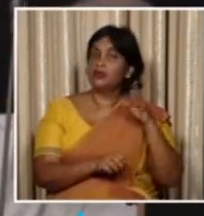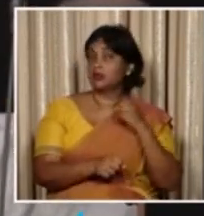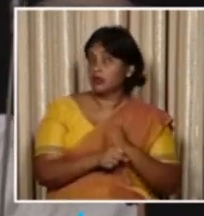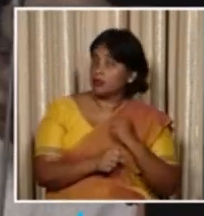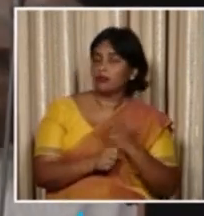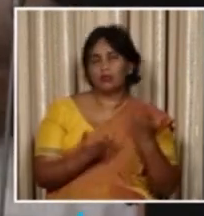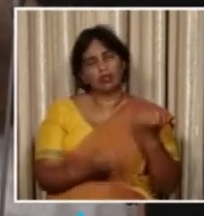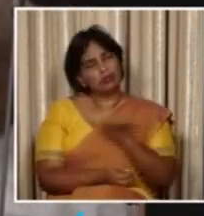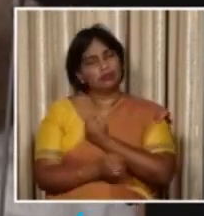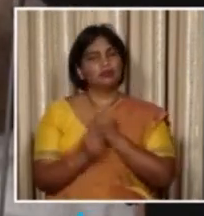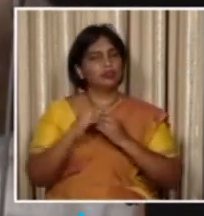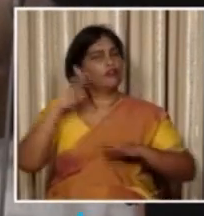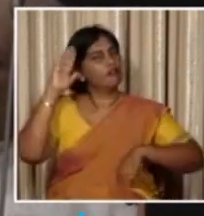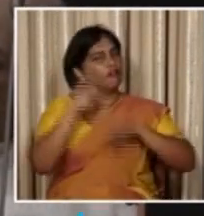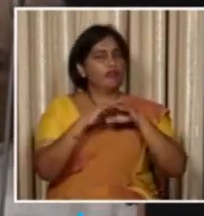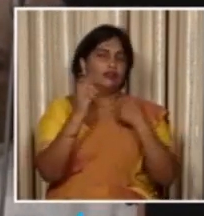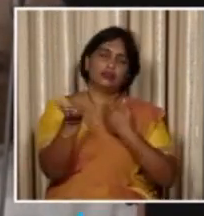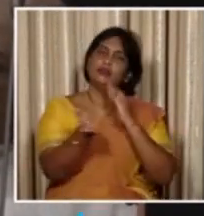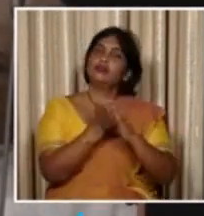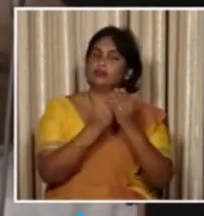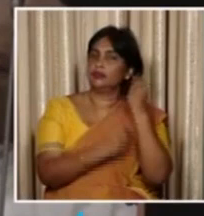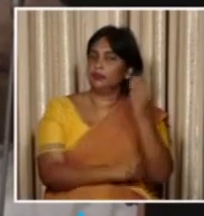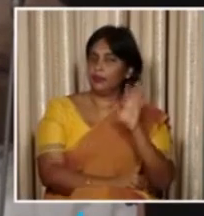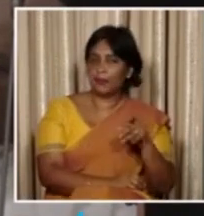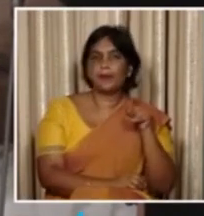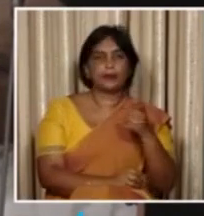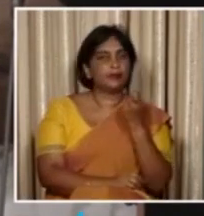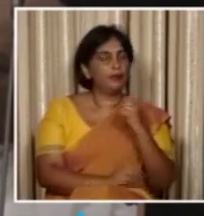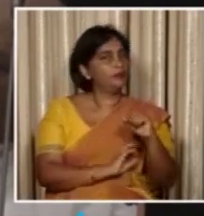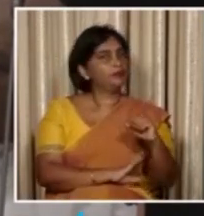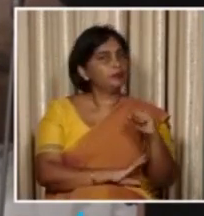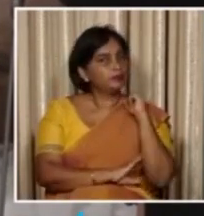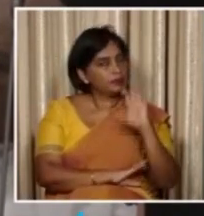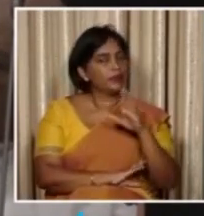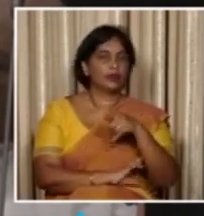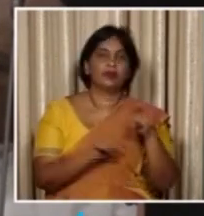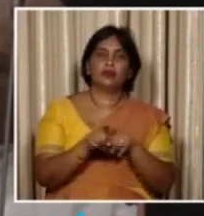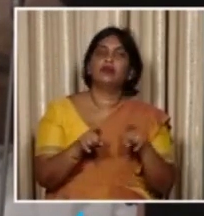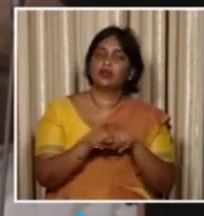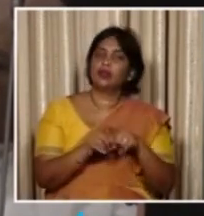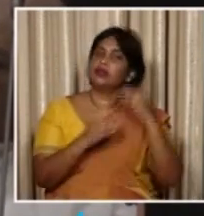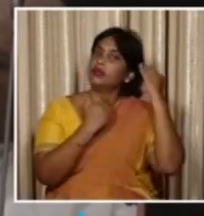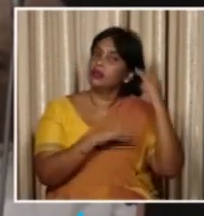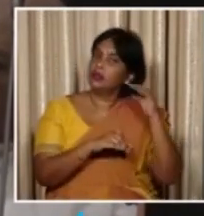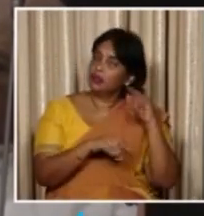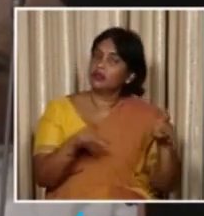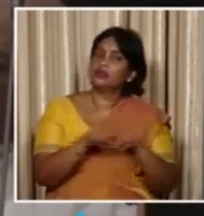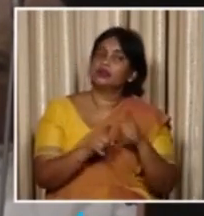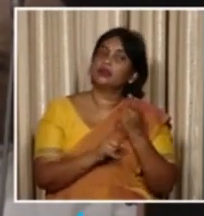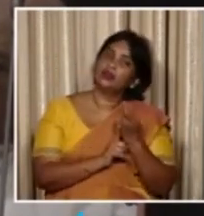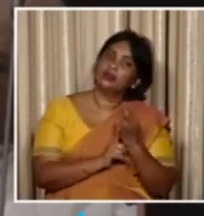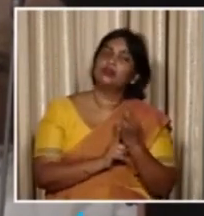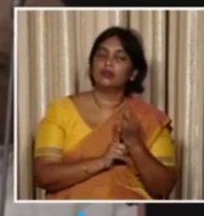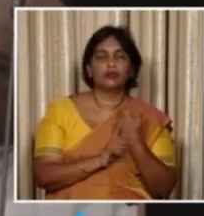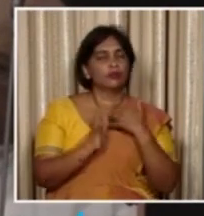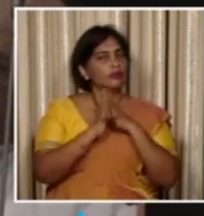හැකි උපරිම මට්ටමක සහන ලබා දී තිබෙනවා. රුපියල ශක්තිමත් වීම නිසා ආනයනය භාණ්ඩවල මිල ගණන් සැලකිය